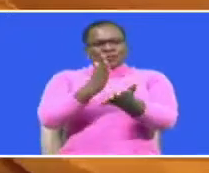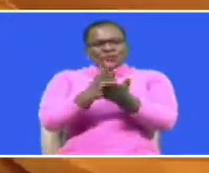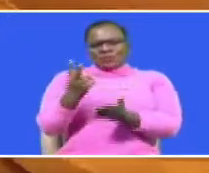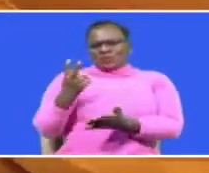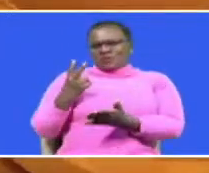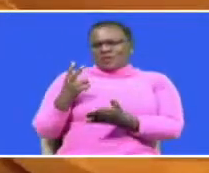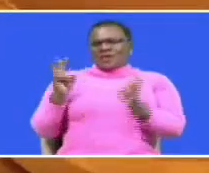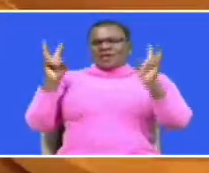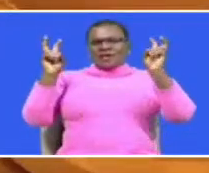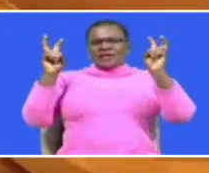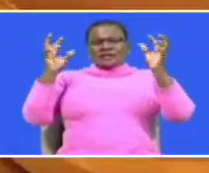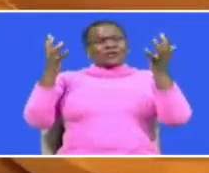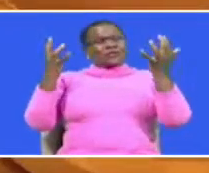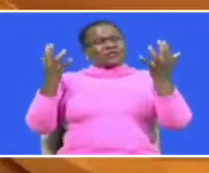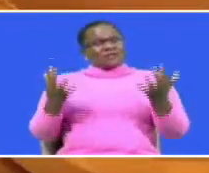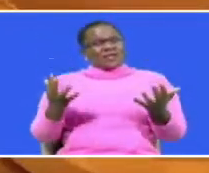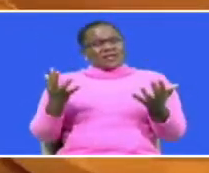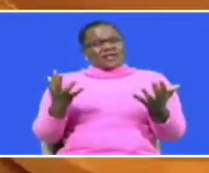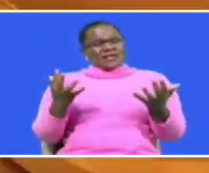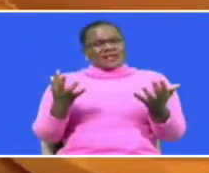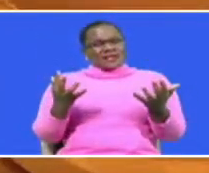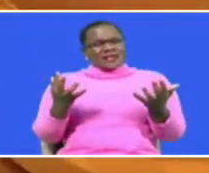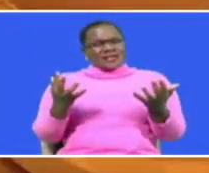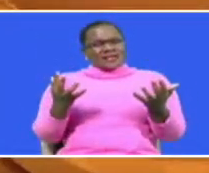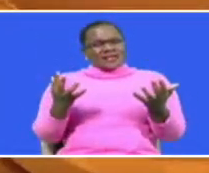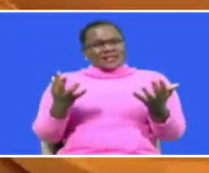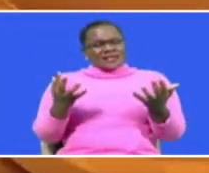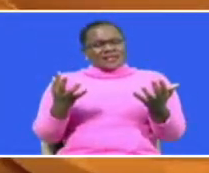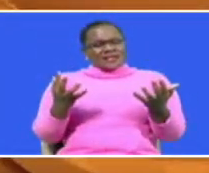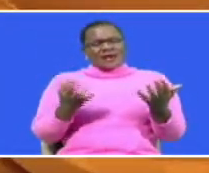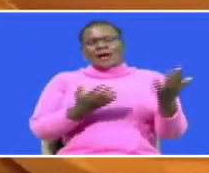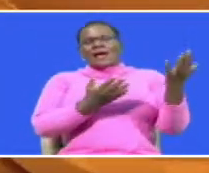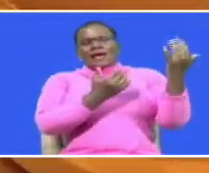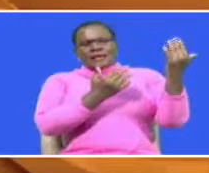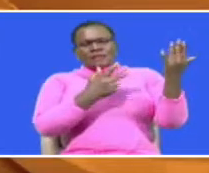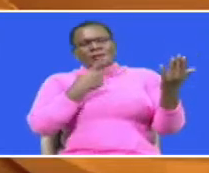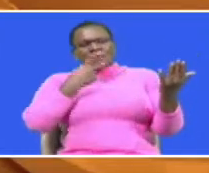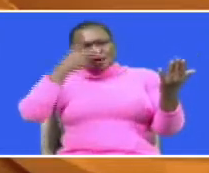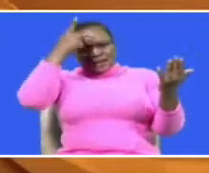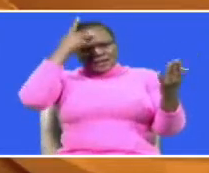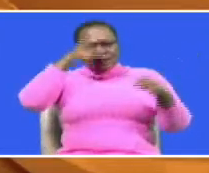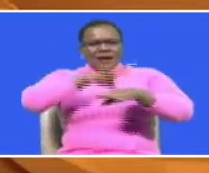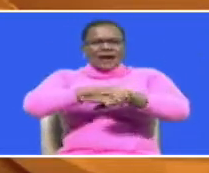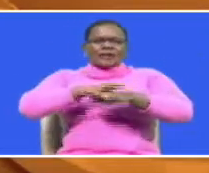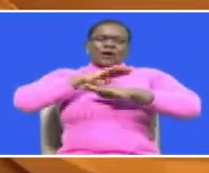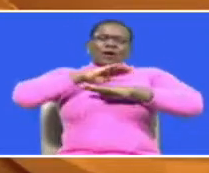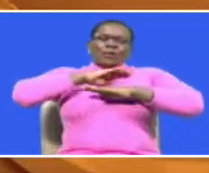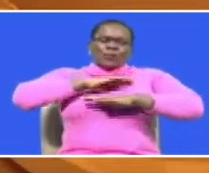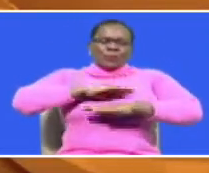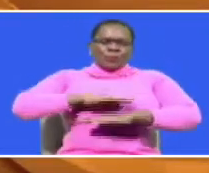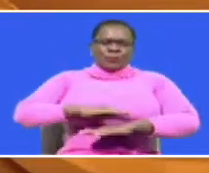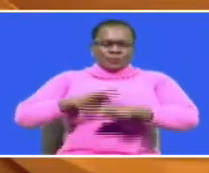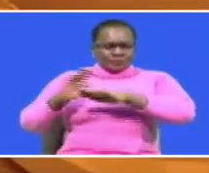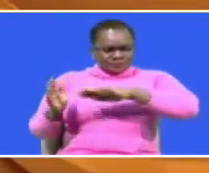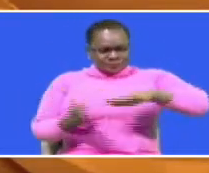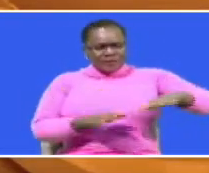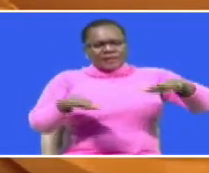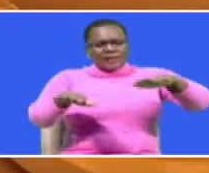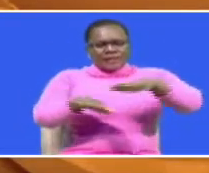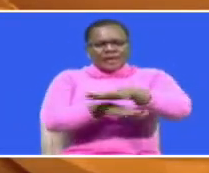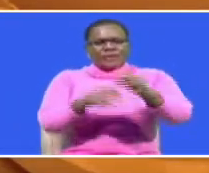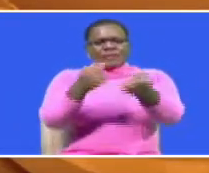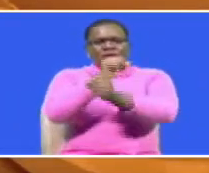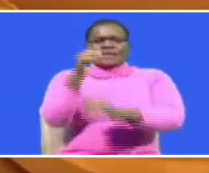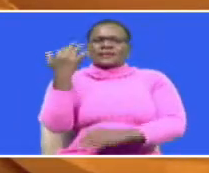Mtazamaji, ni swala zito hilo, linahitaji tathmini ya kina. Tunataraji kwamba wazazi watakuwa wanapata afueni. Naibu Rais